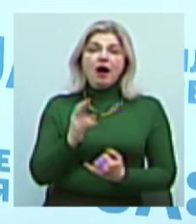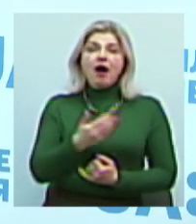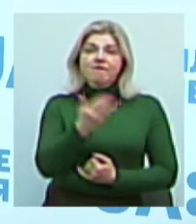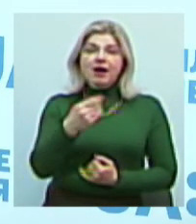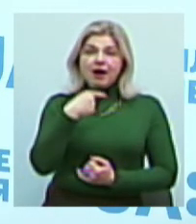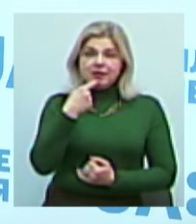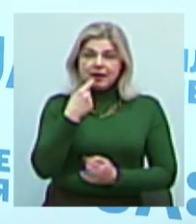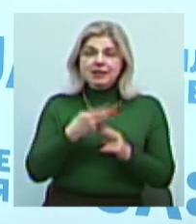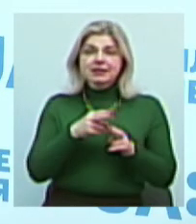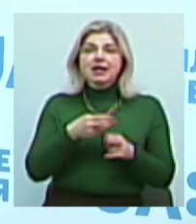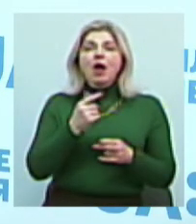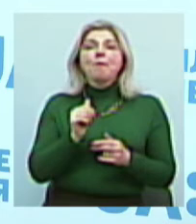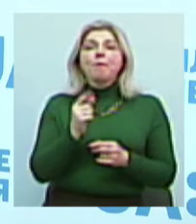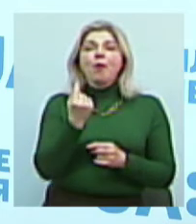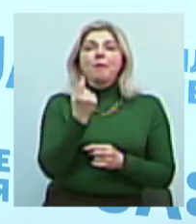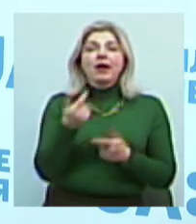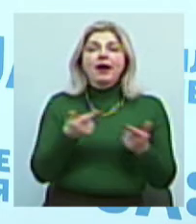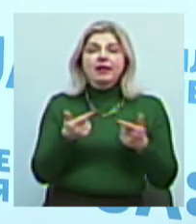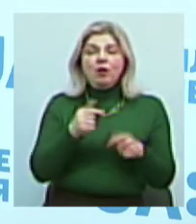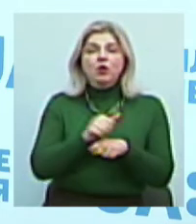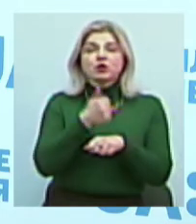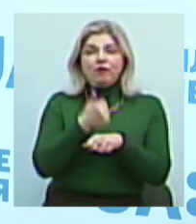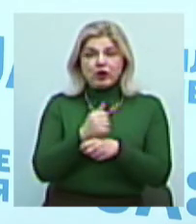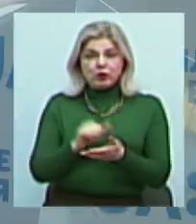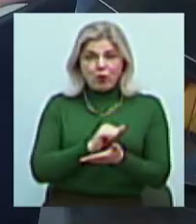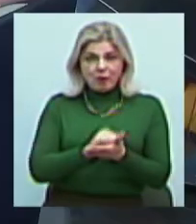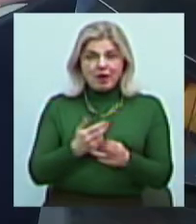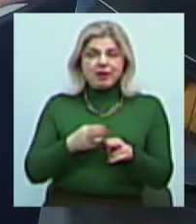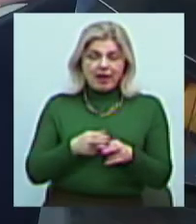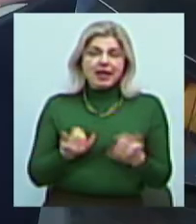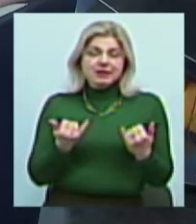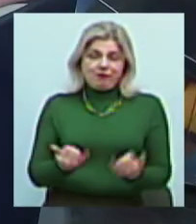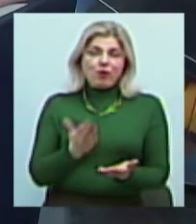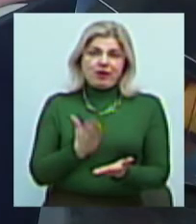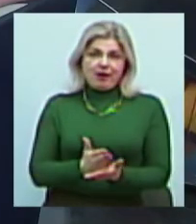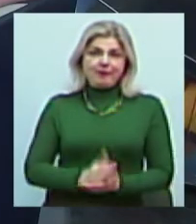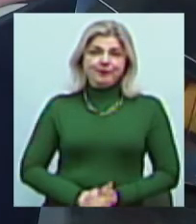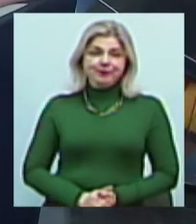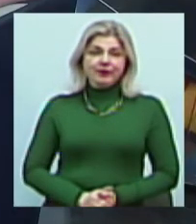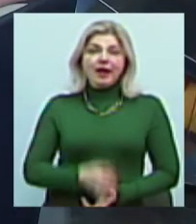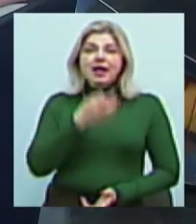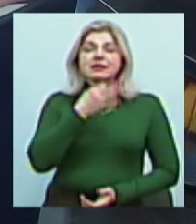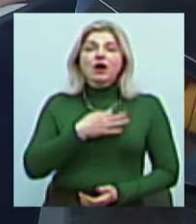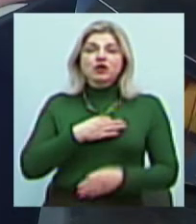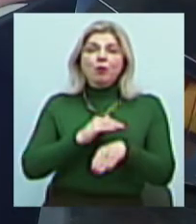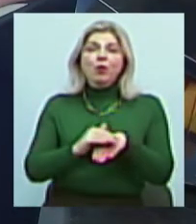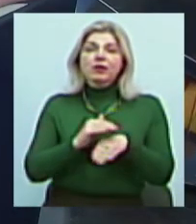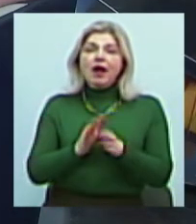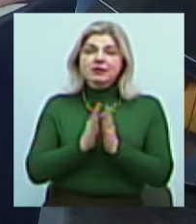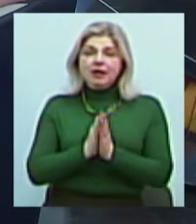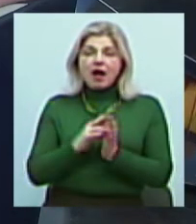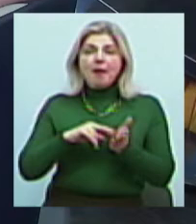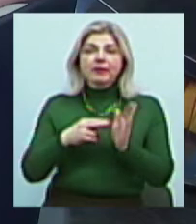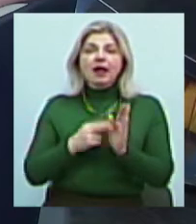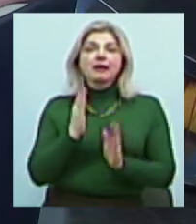да, попередній основний документ, який сьогодні існує у нас. А скажіть, будь ласка, план